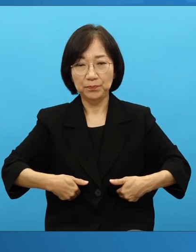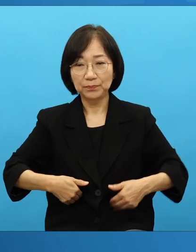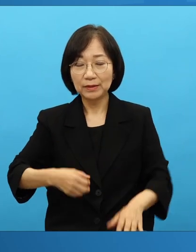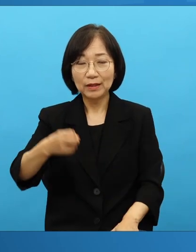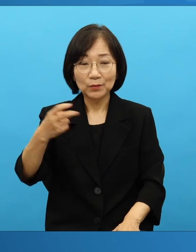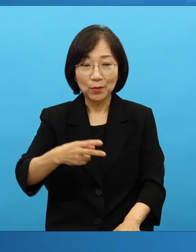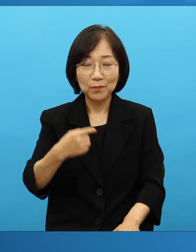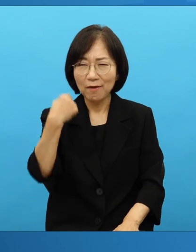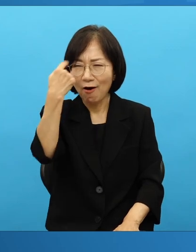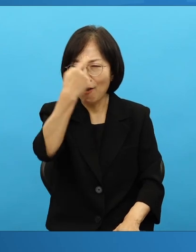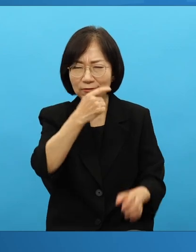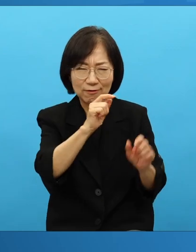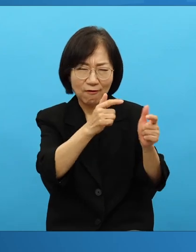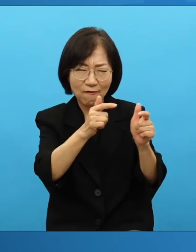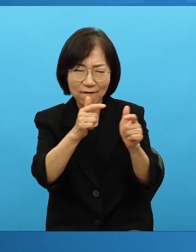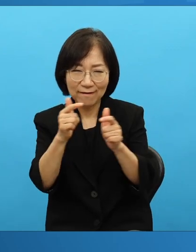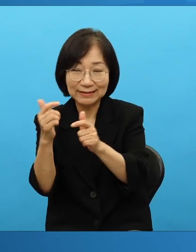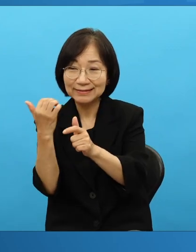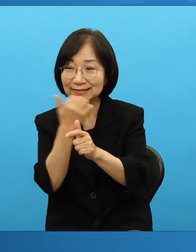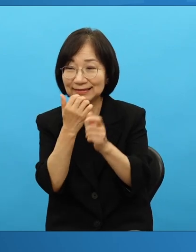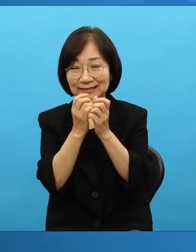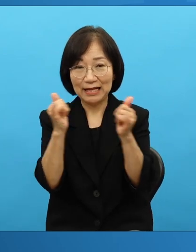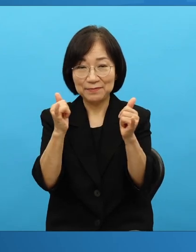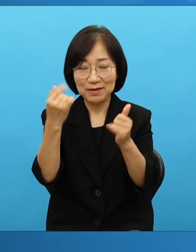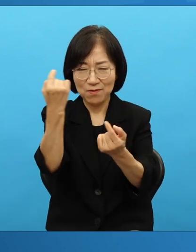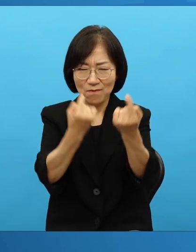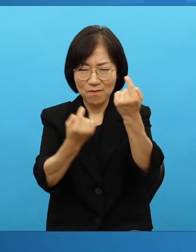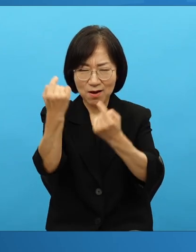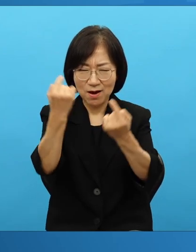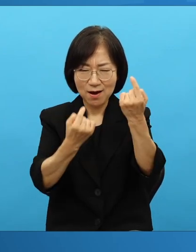다민족이 와서 24에서 힘 얻어야 된다.